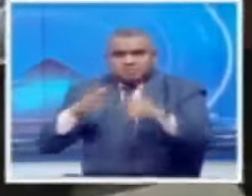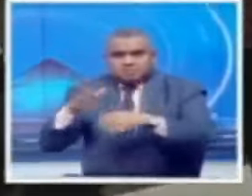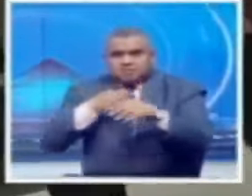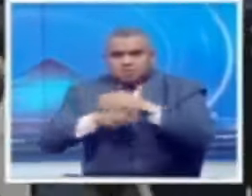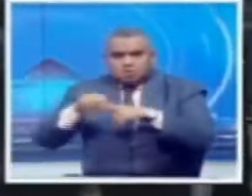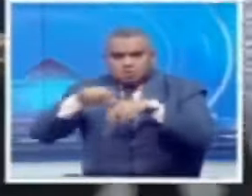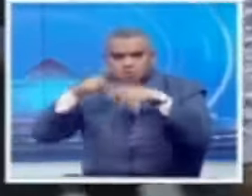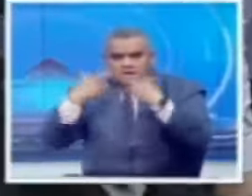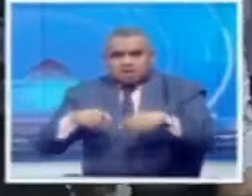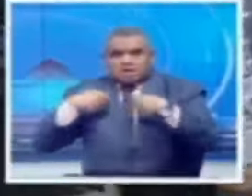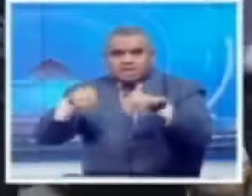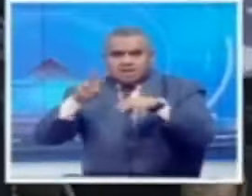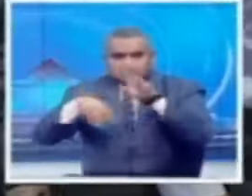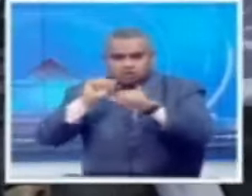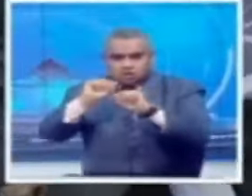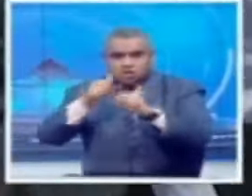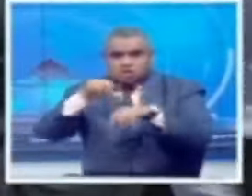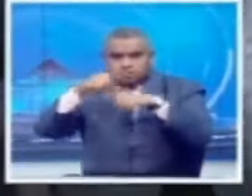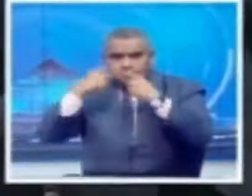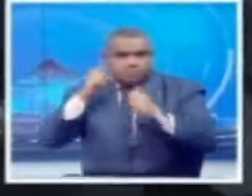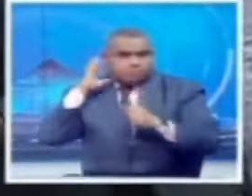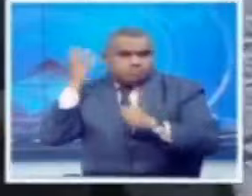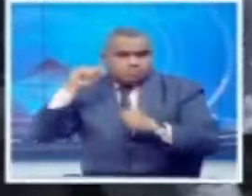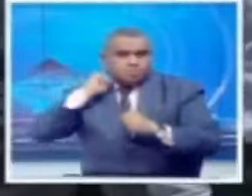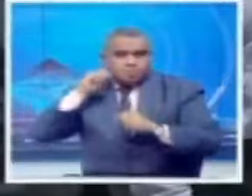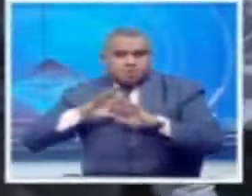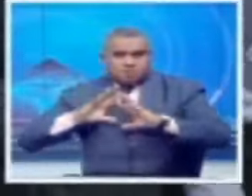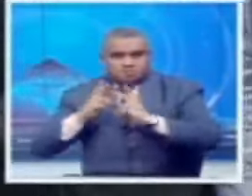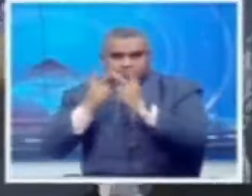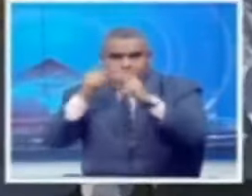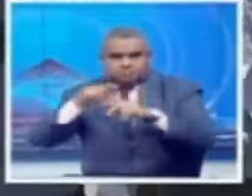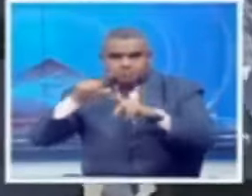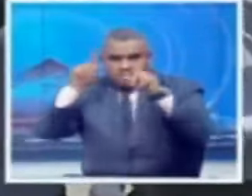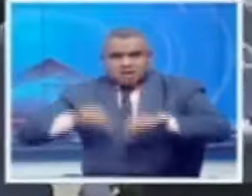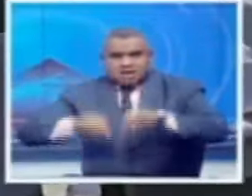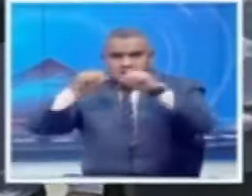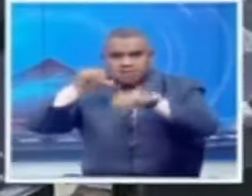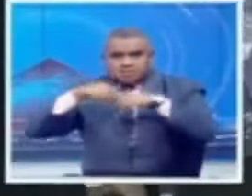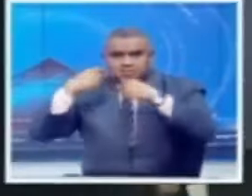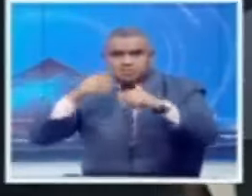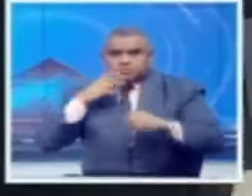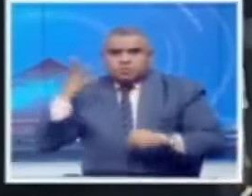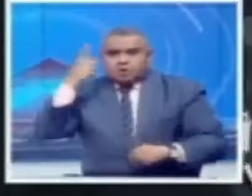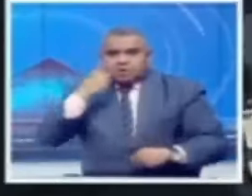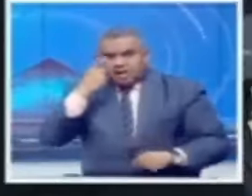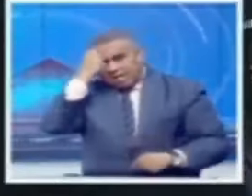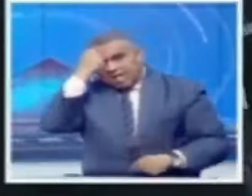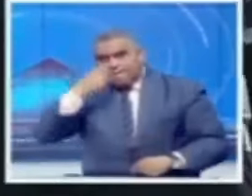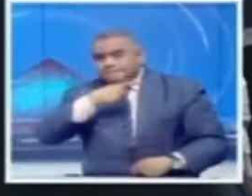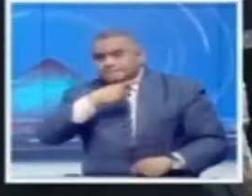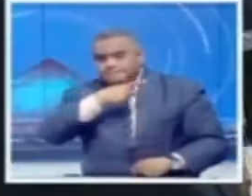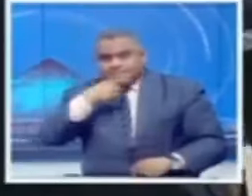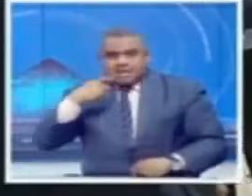السوق، حيث أشار المحافظ لما يتم من أعمال تطوير المحال القائمة بالسوق وتشمل نحو